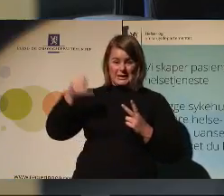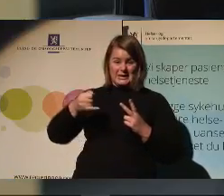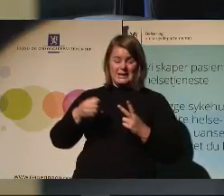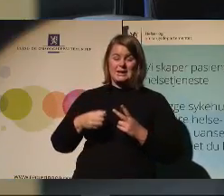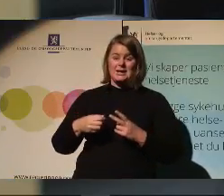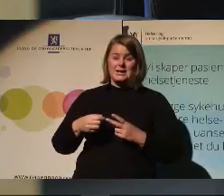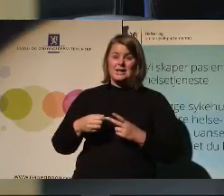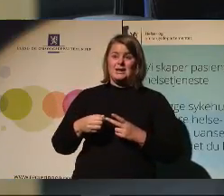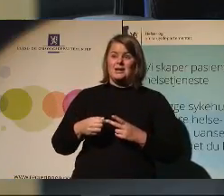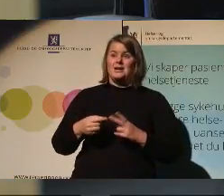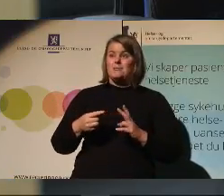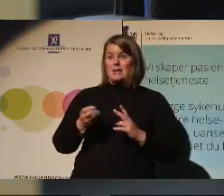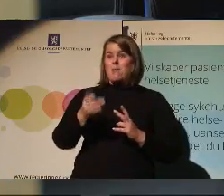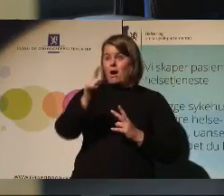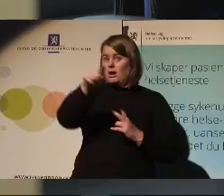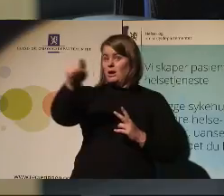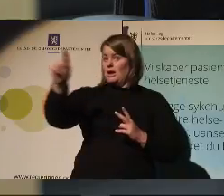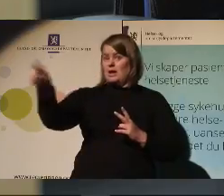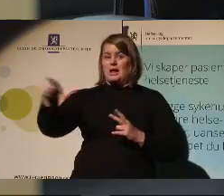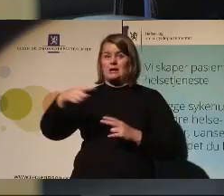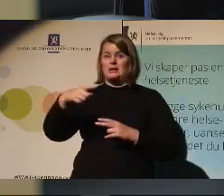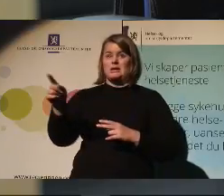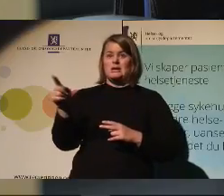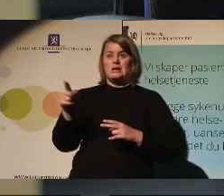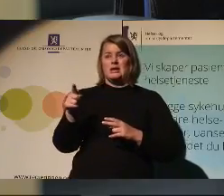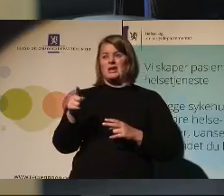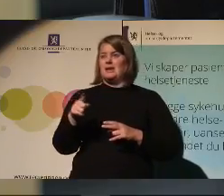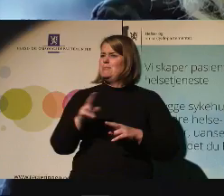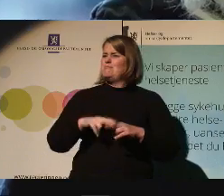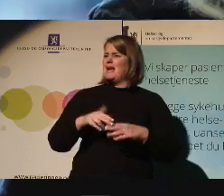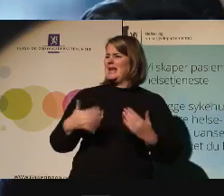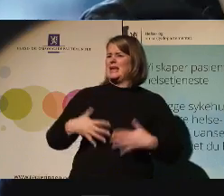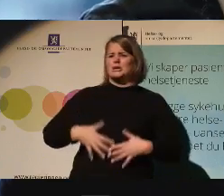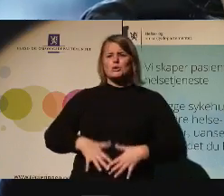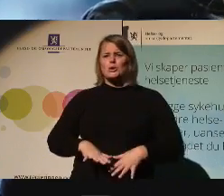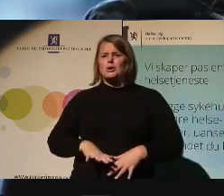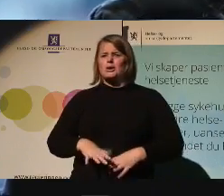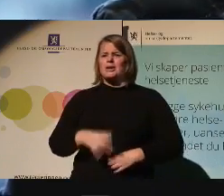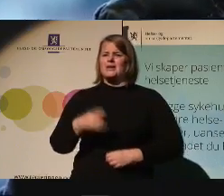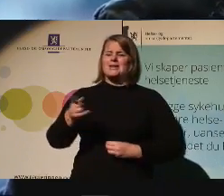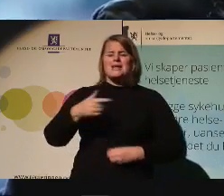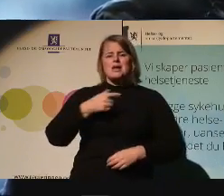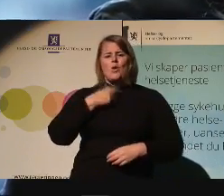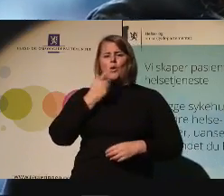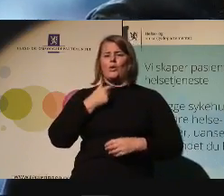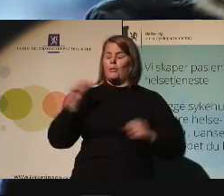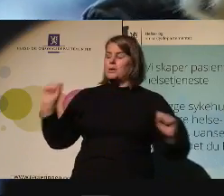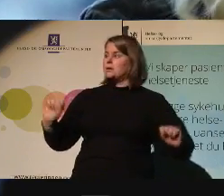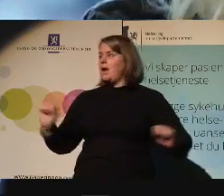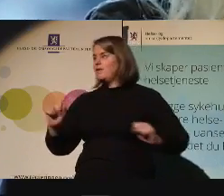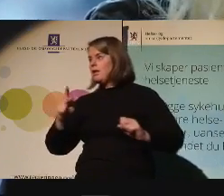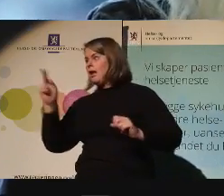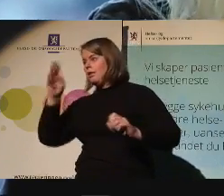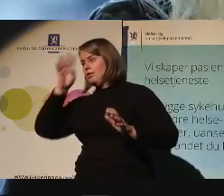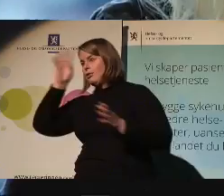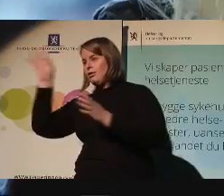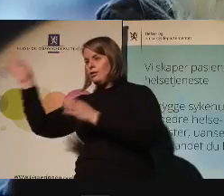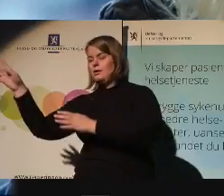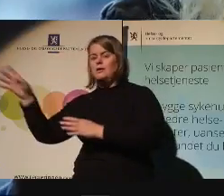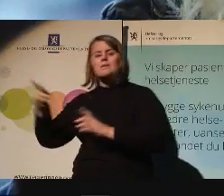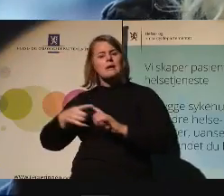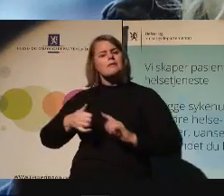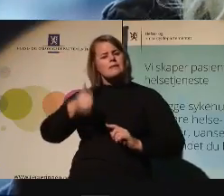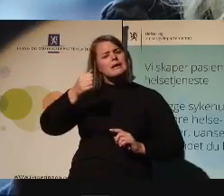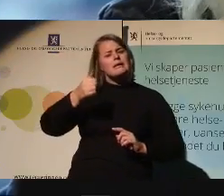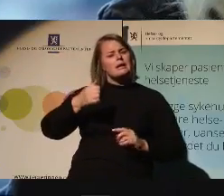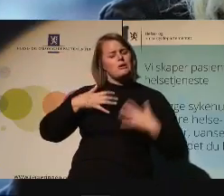er jo mange som ikke kjenner så mye på at de er sultne. Ungdommer har mye annet å tenke på, men det er viktig å huske på at